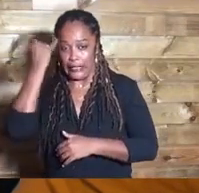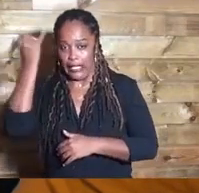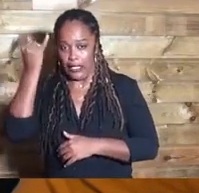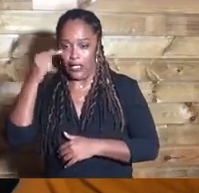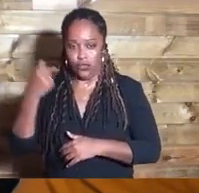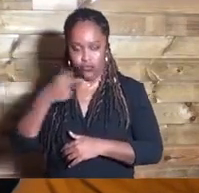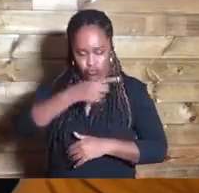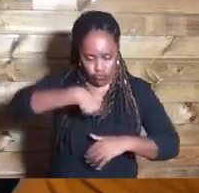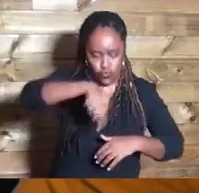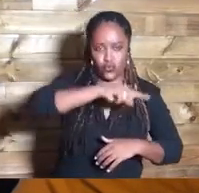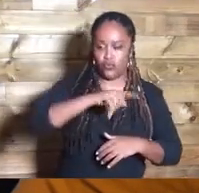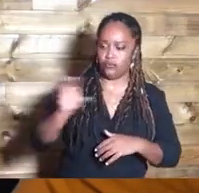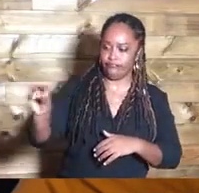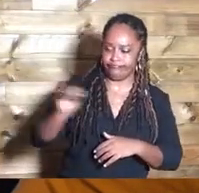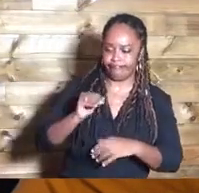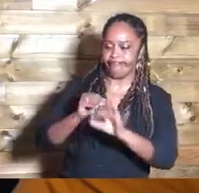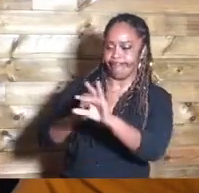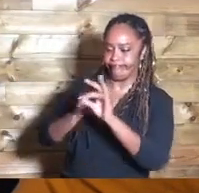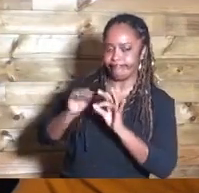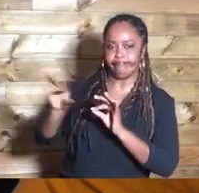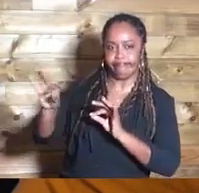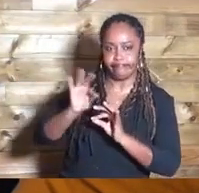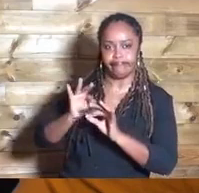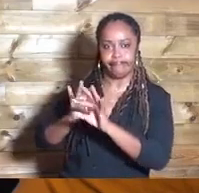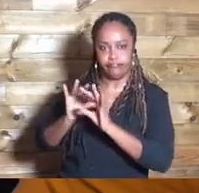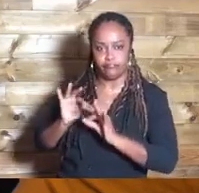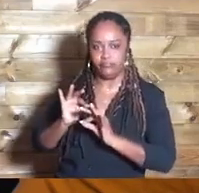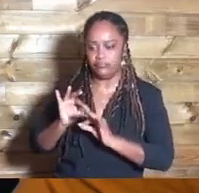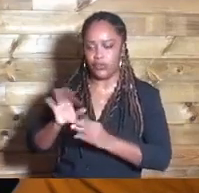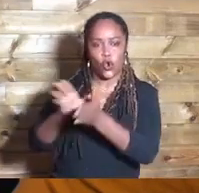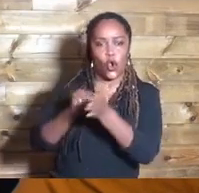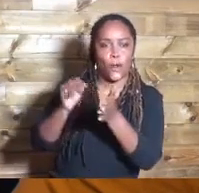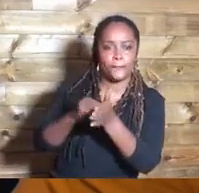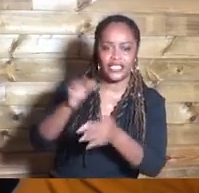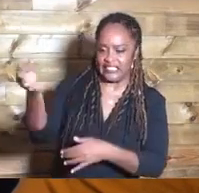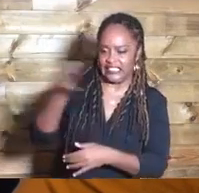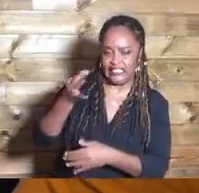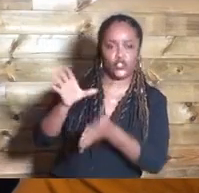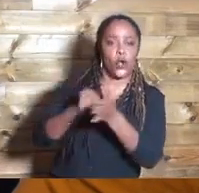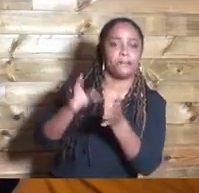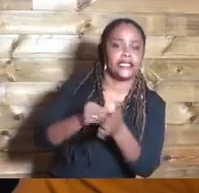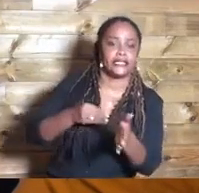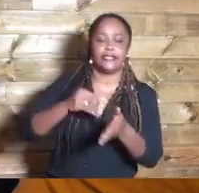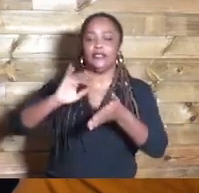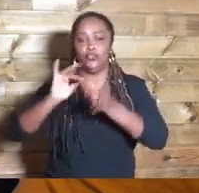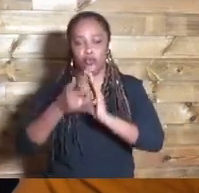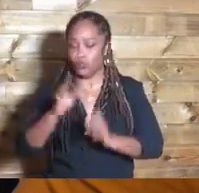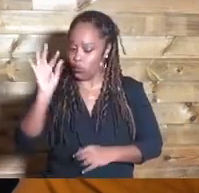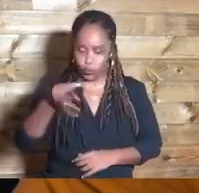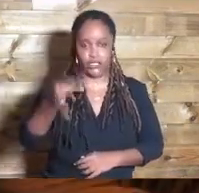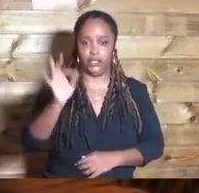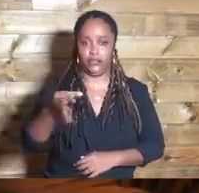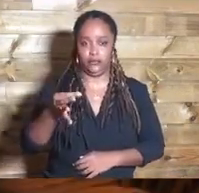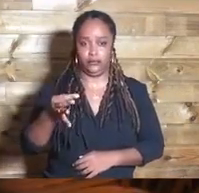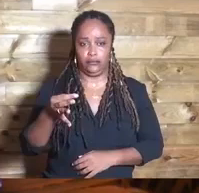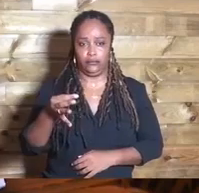Donc, il y a déjà commencé par dire, nous c'est plagiaire, nous c'est copice. Mais nous avons fait. Parce que nous n'avons pas la prétention